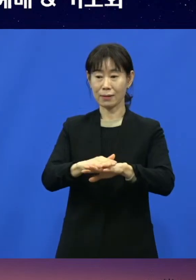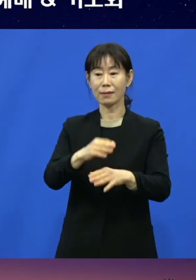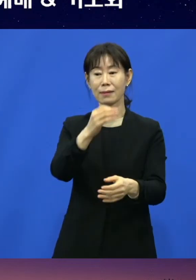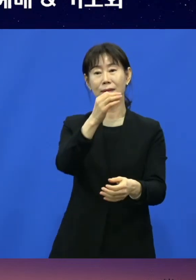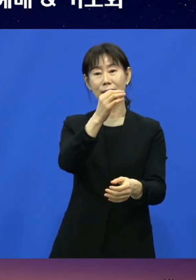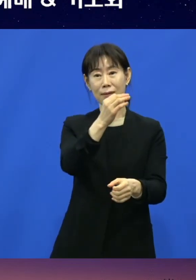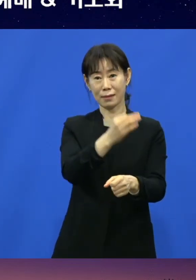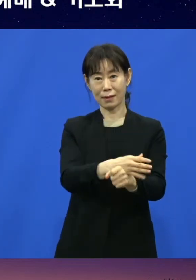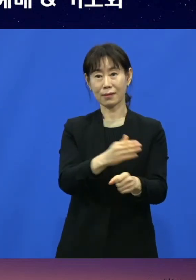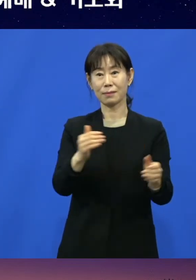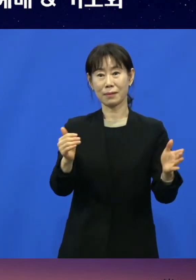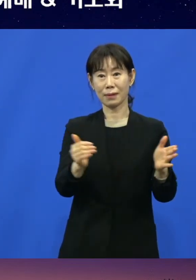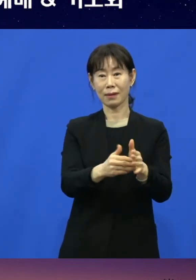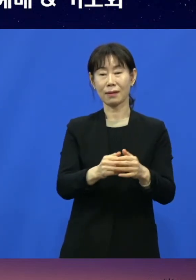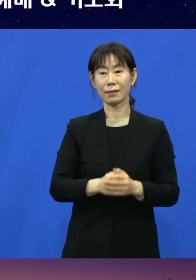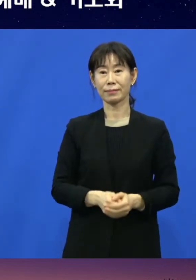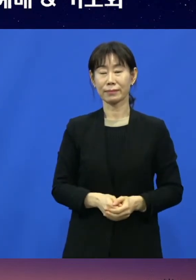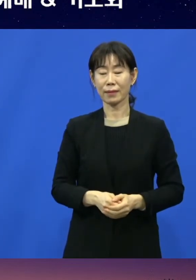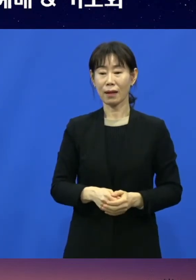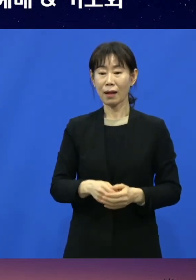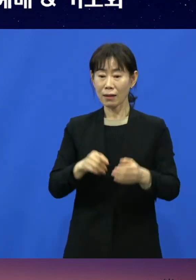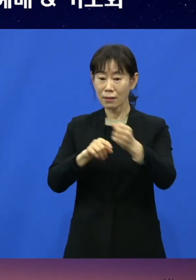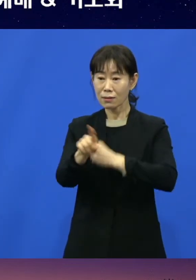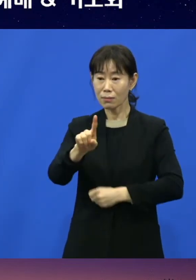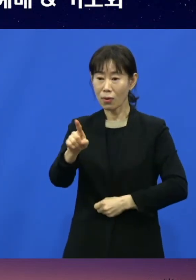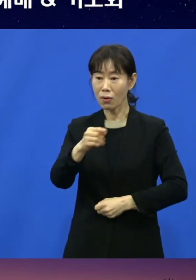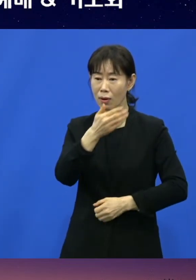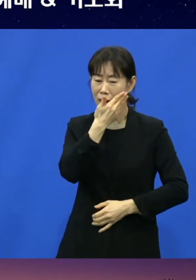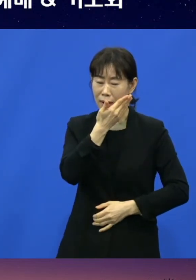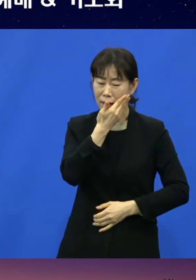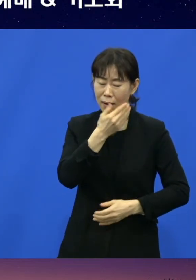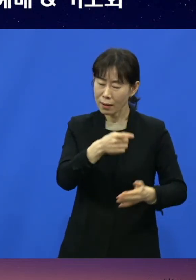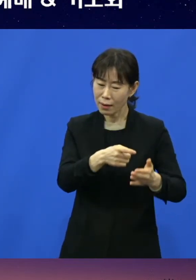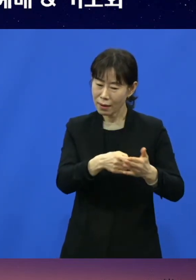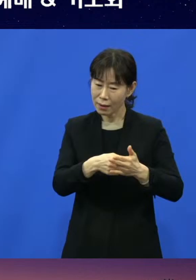이것은 다르죠, 여러분. 아깝지 않다는 거죠. 아까운 마음이 들잖아요.